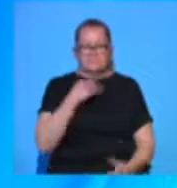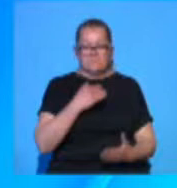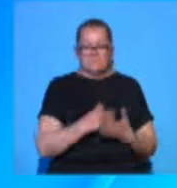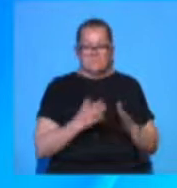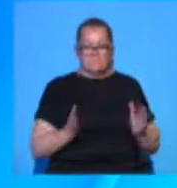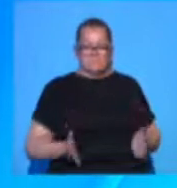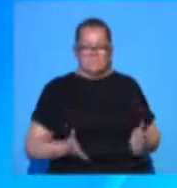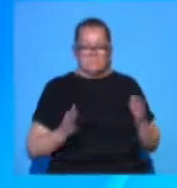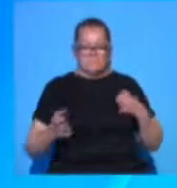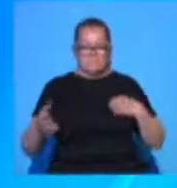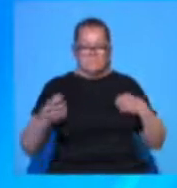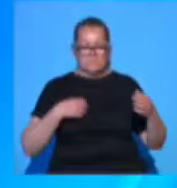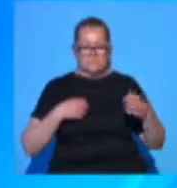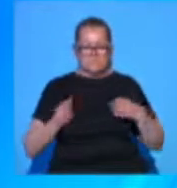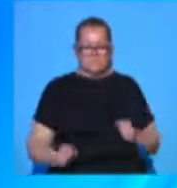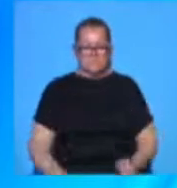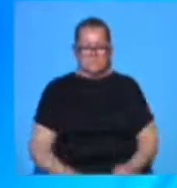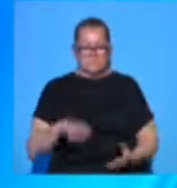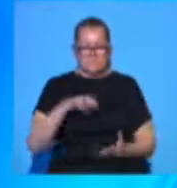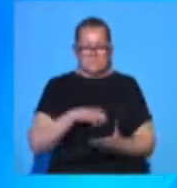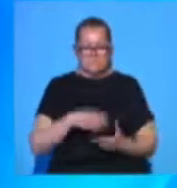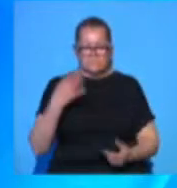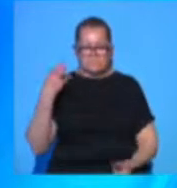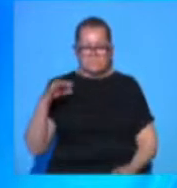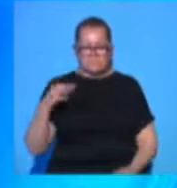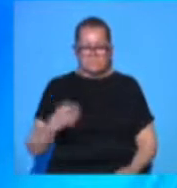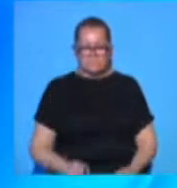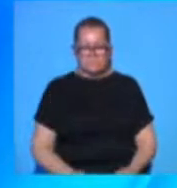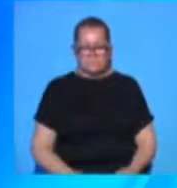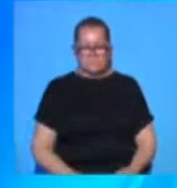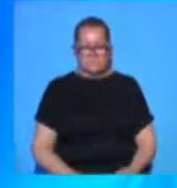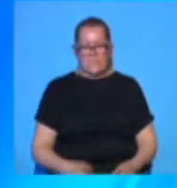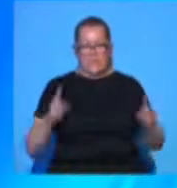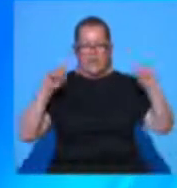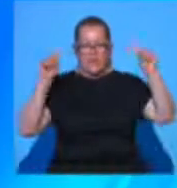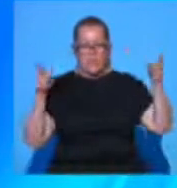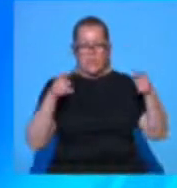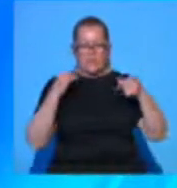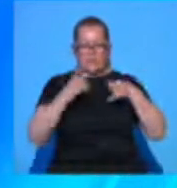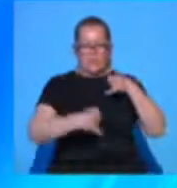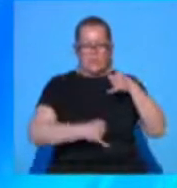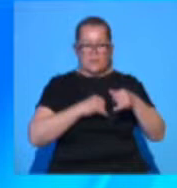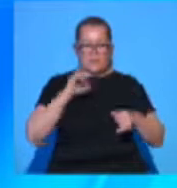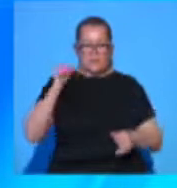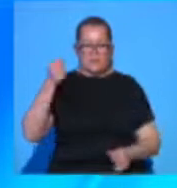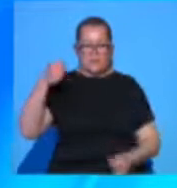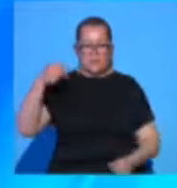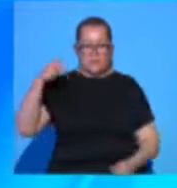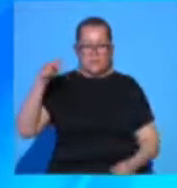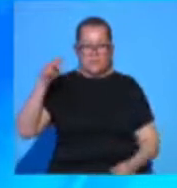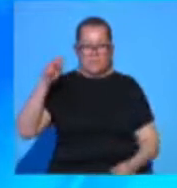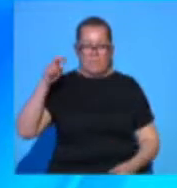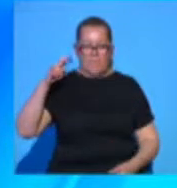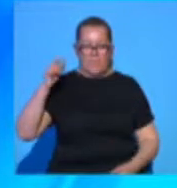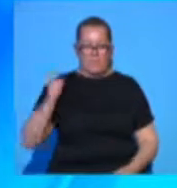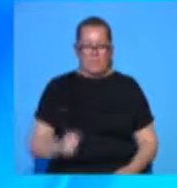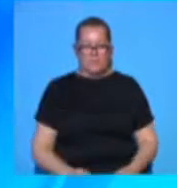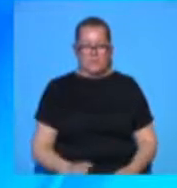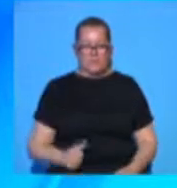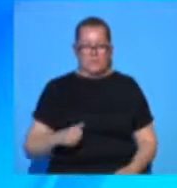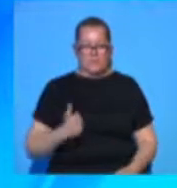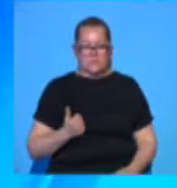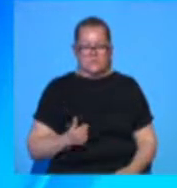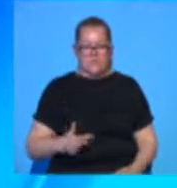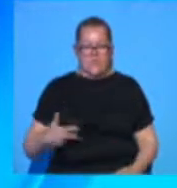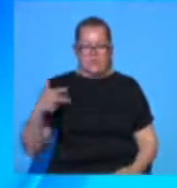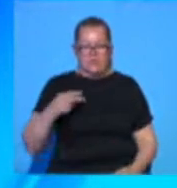Craiova se pregătește de sărbătoare. Teatrul va fi pus la loc de cinste cu ocazia Festivalului Internațional Shakespeare, care a ajuns la ediția